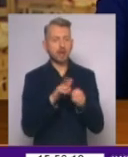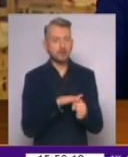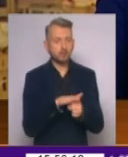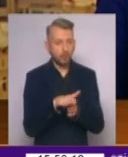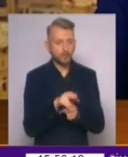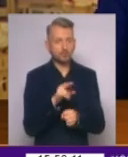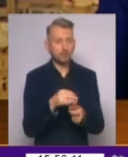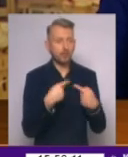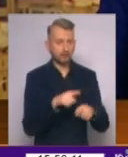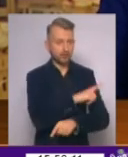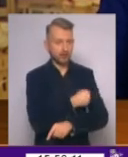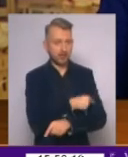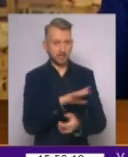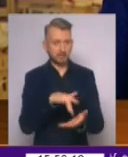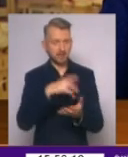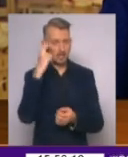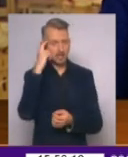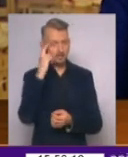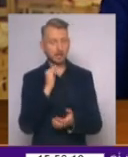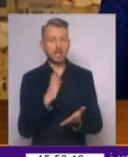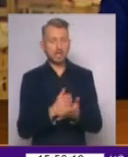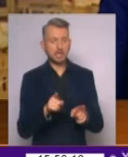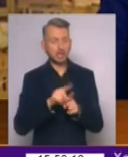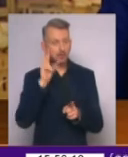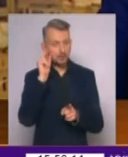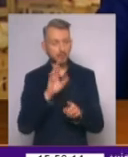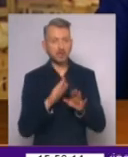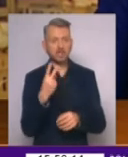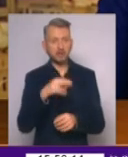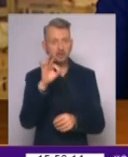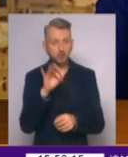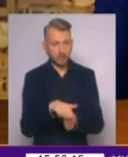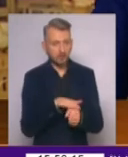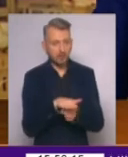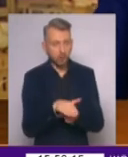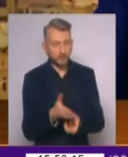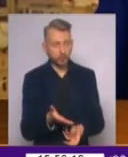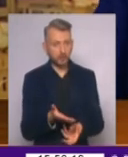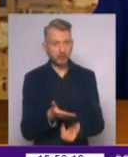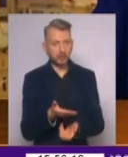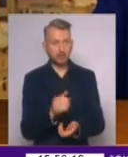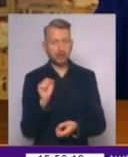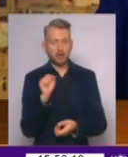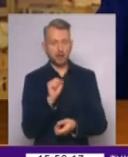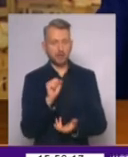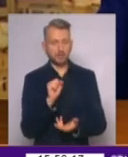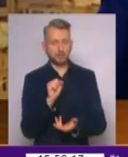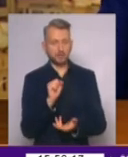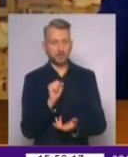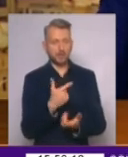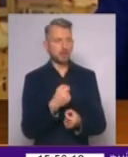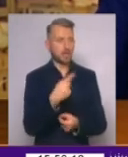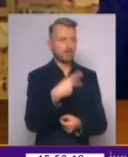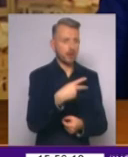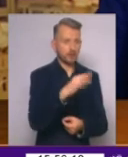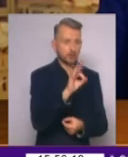по інших лікарнях міста Києва. І є такі цифри, що тільки 20% наповненості. А де 20, де